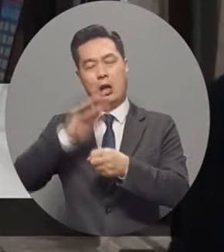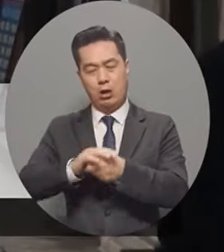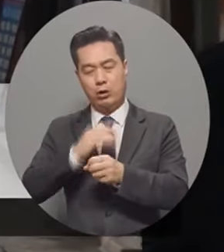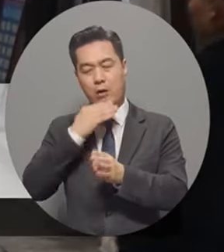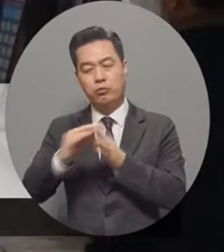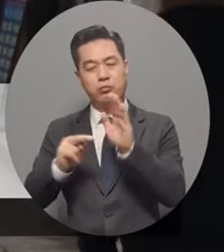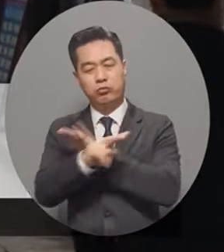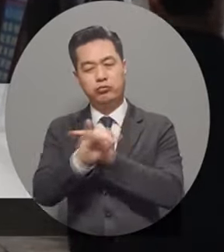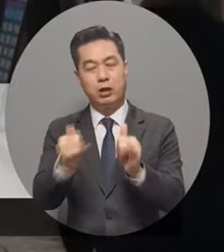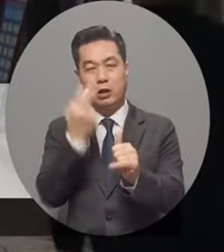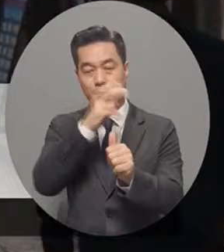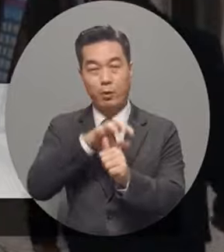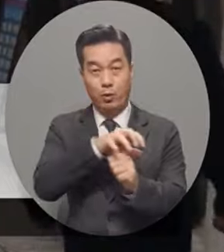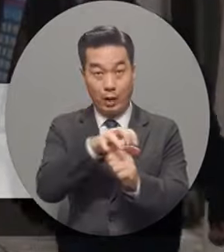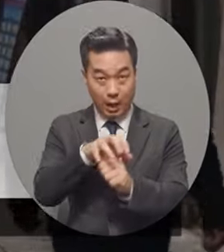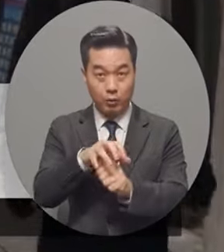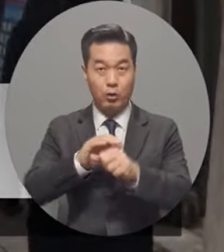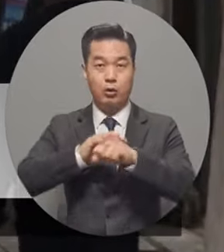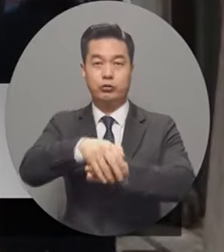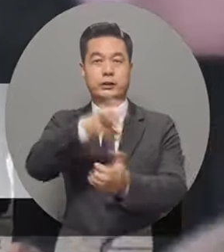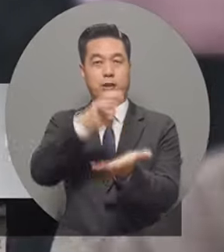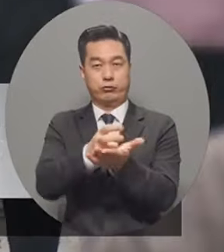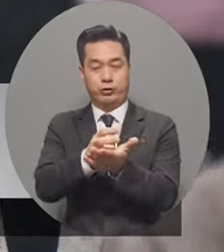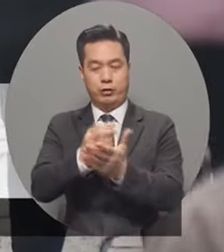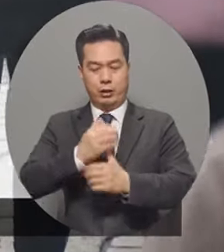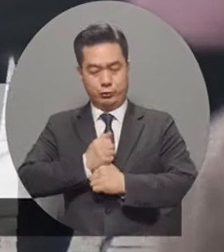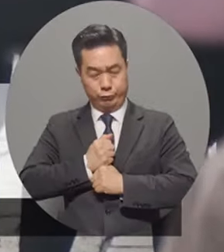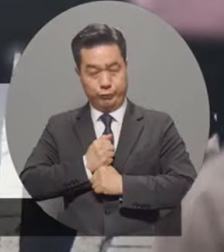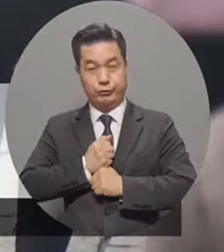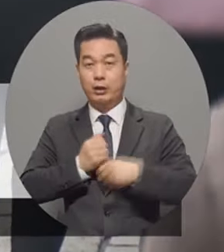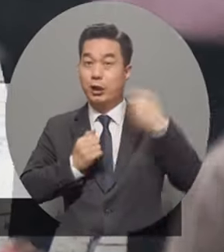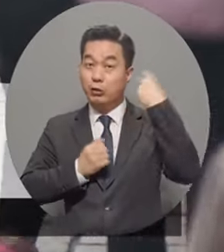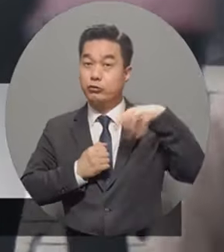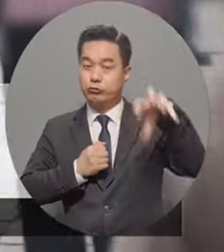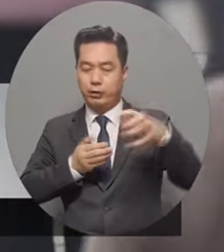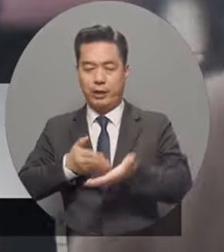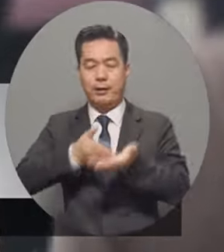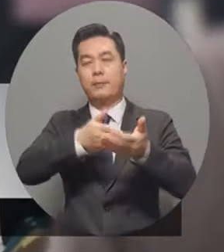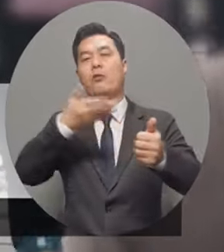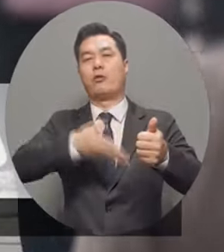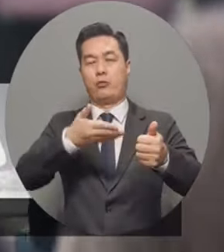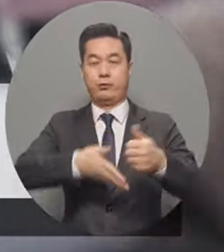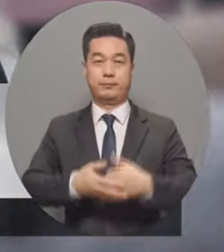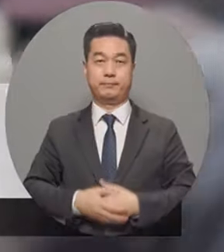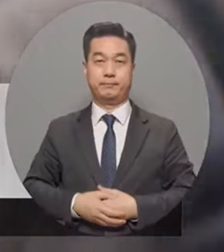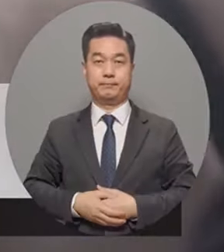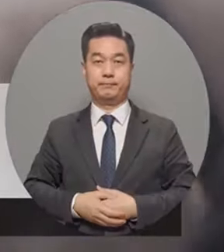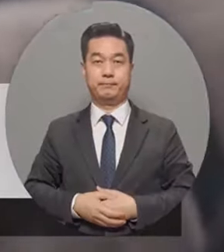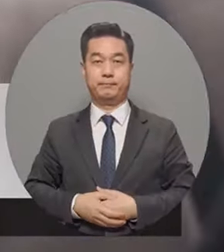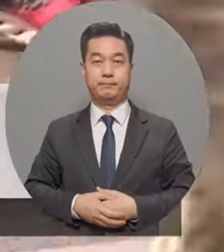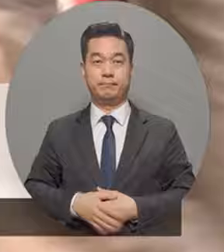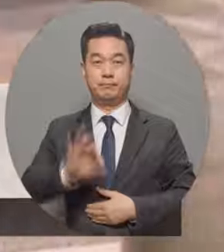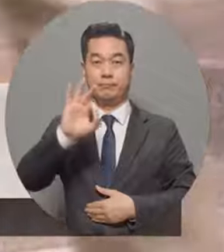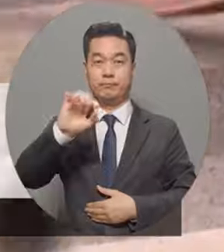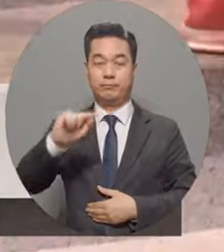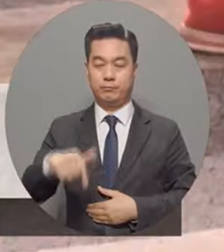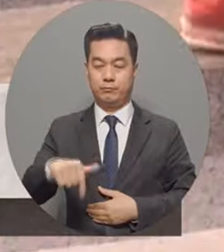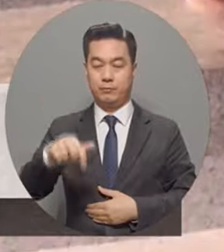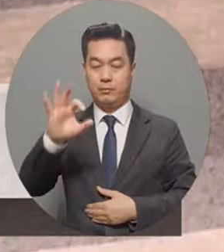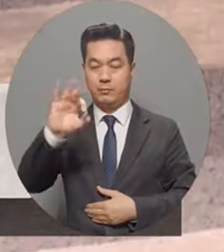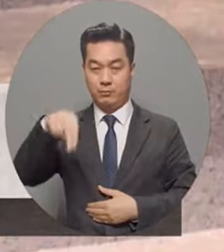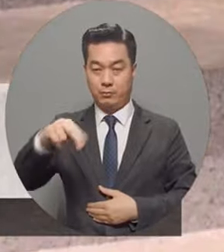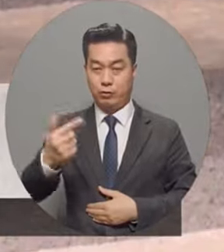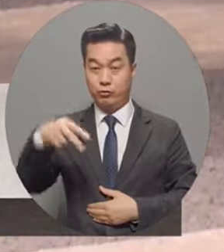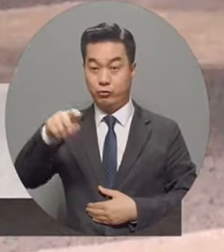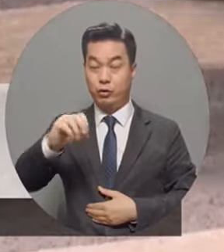탈북민을 보호하고 국제 규정을 준수하라고 중국 측에 권고했습니다. 윤성덕 주 제네바 한국